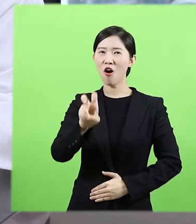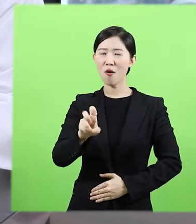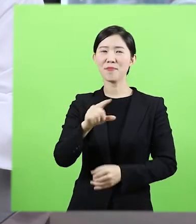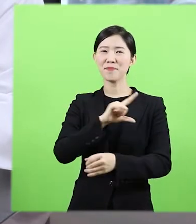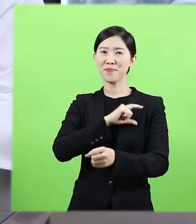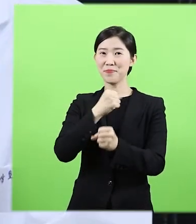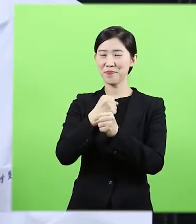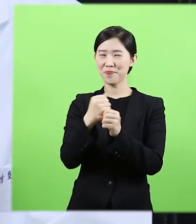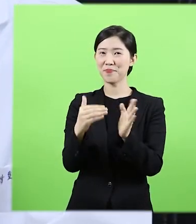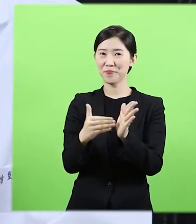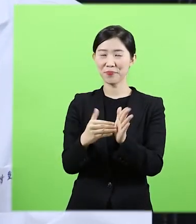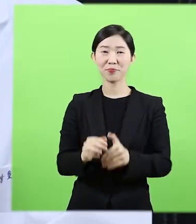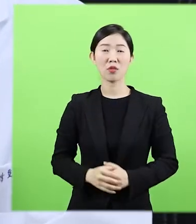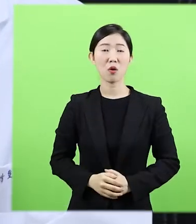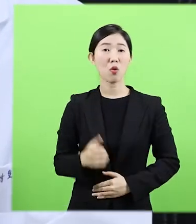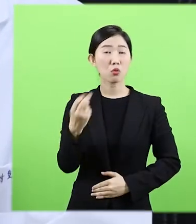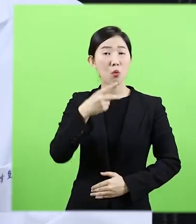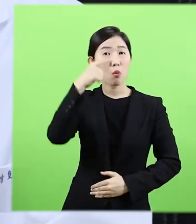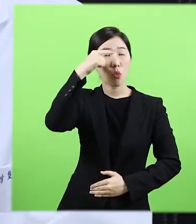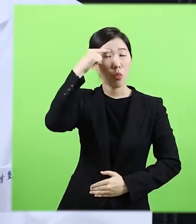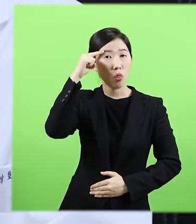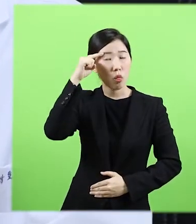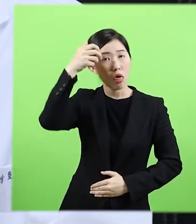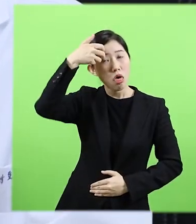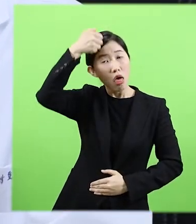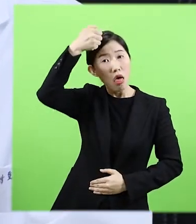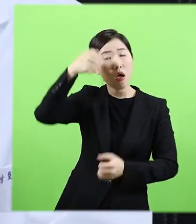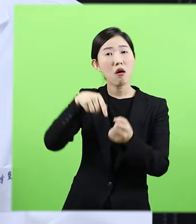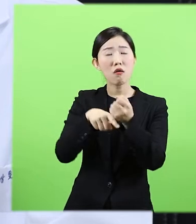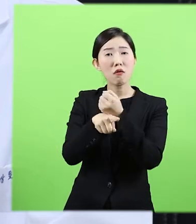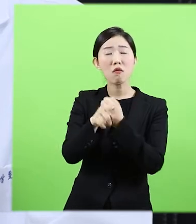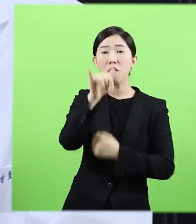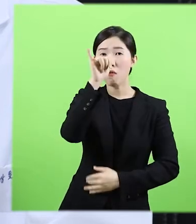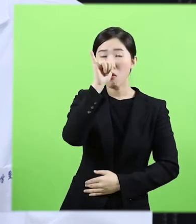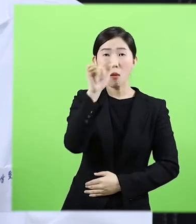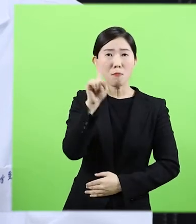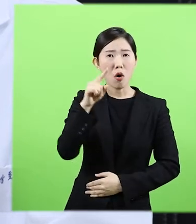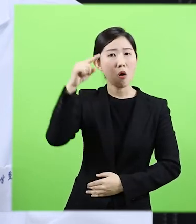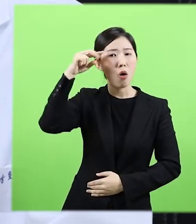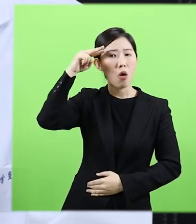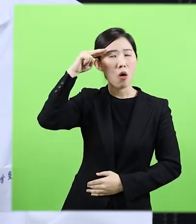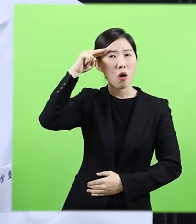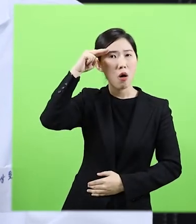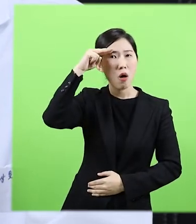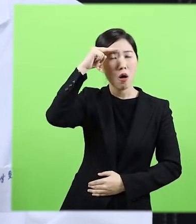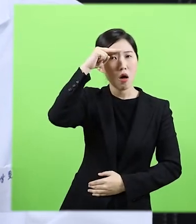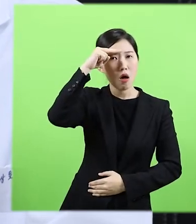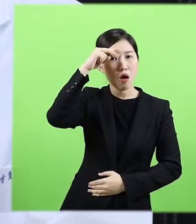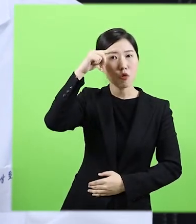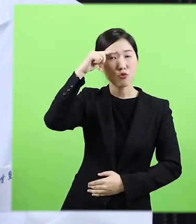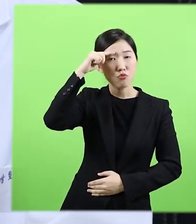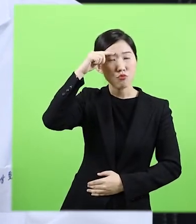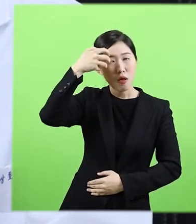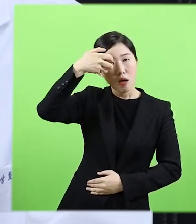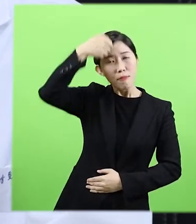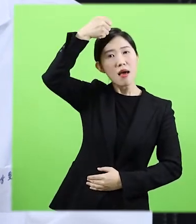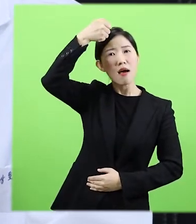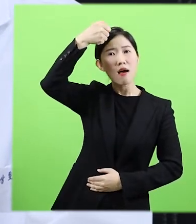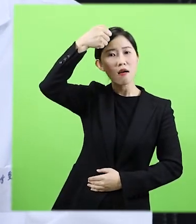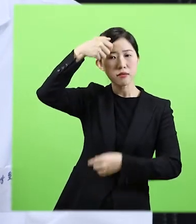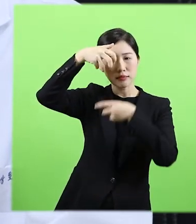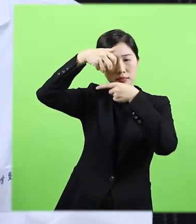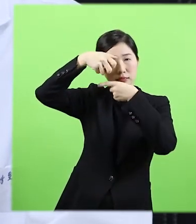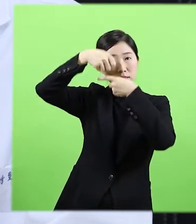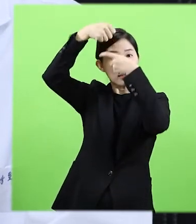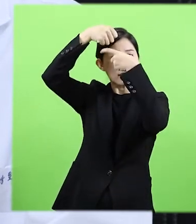붙인 수술입니다. 그렇게 하고 눈썹 거상술이라는 것은 눈썹 위에서 피부를 잘라서 눈썹을